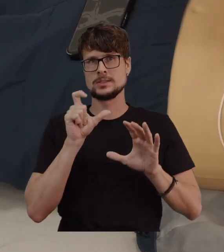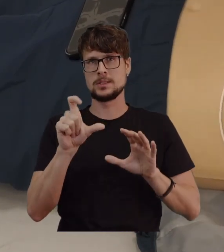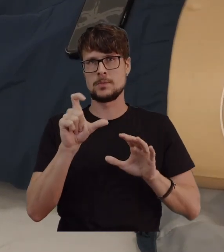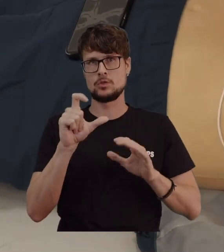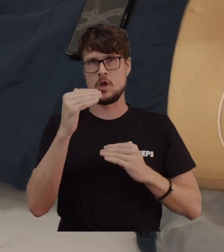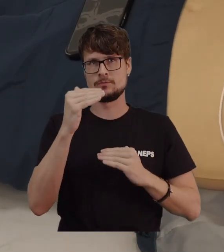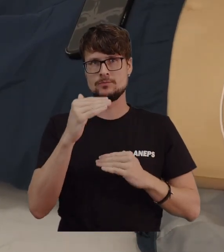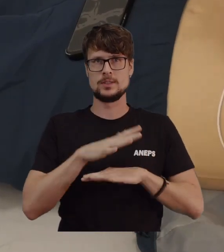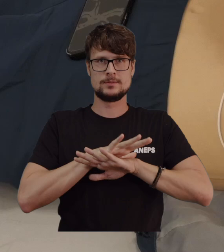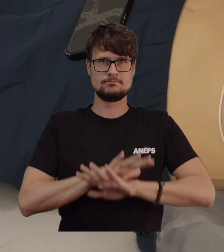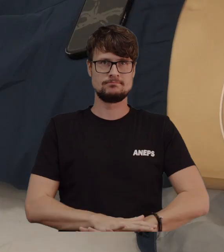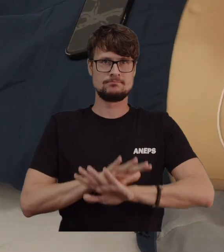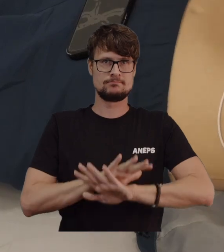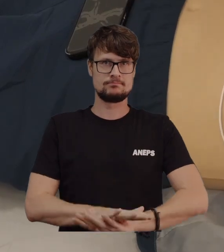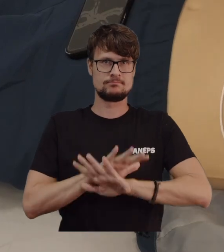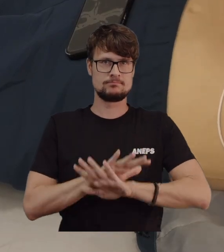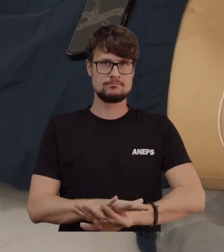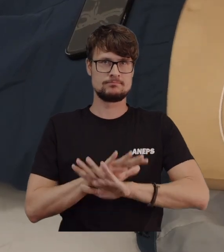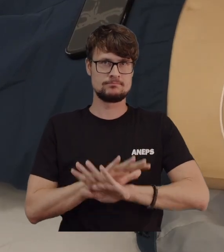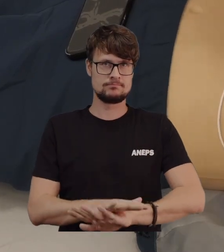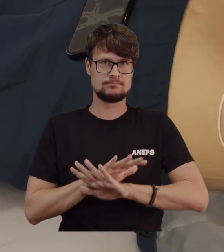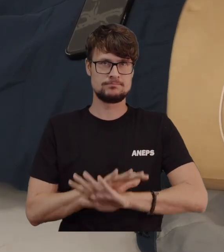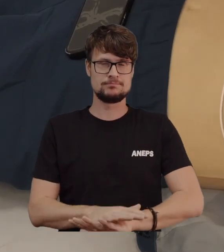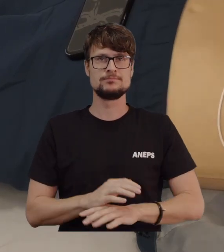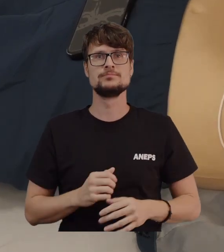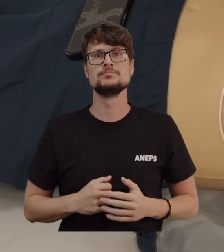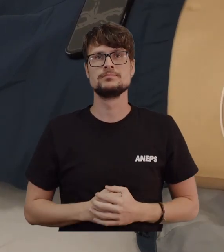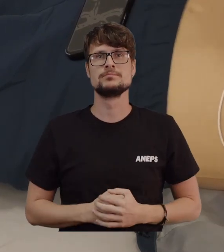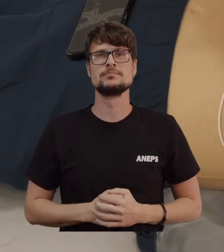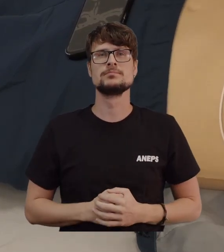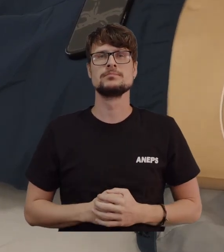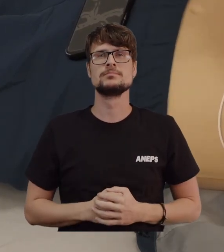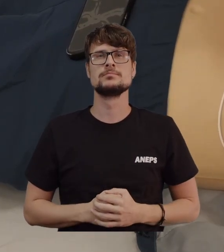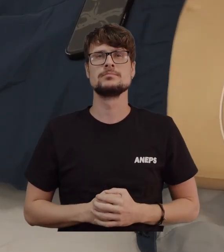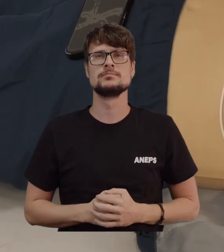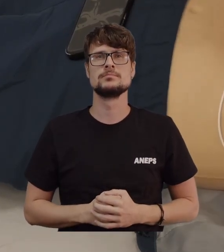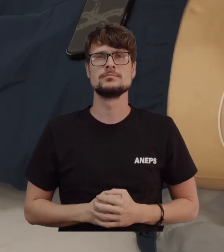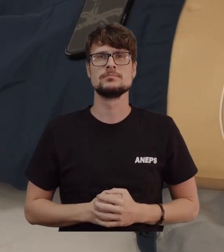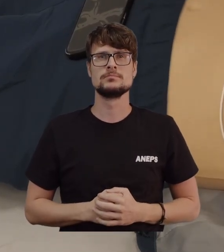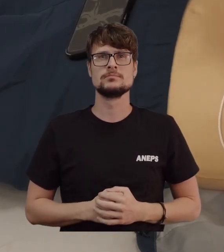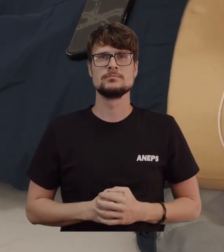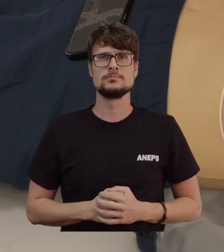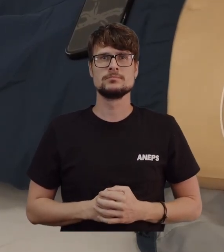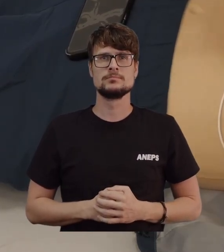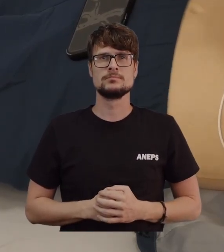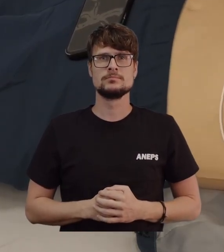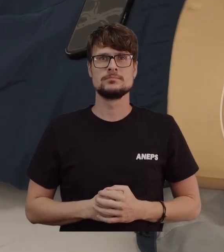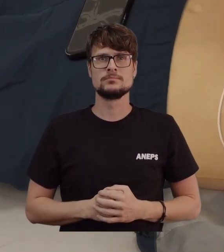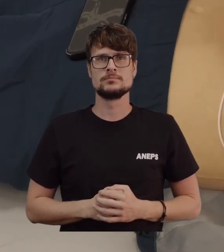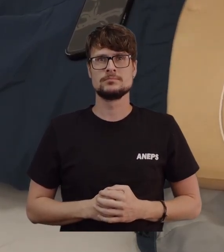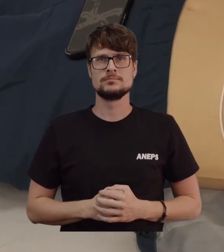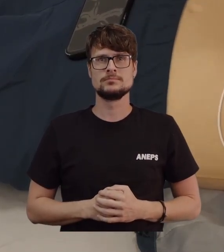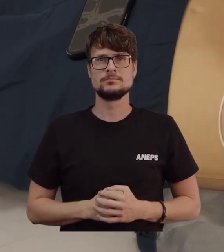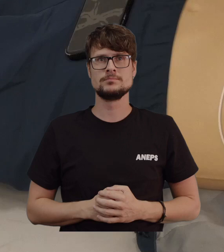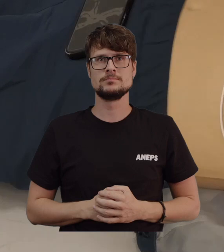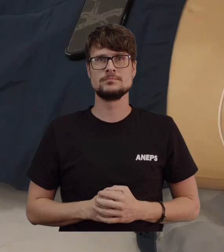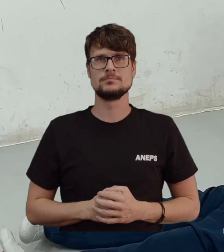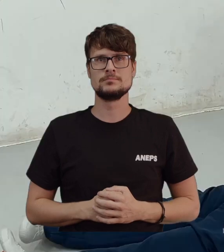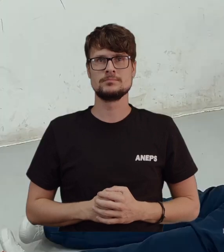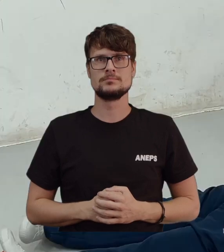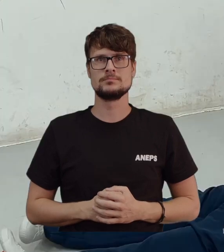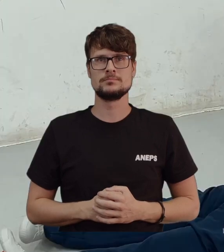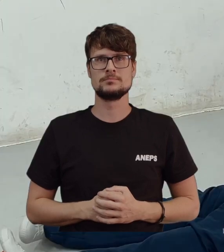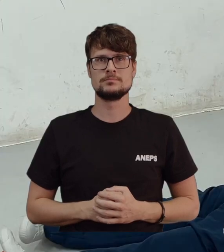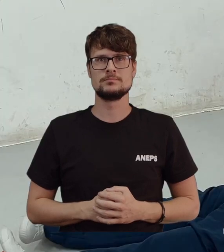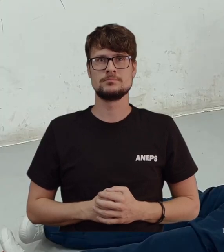riadime pokynmi a popri tom stláčame hrudník. Hrudník stláčame vystretými rukami, ktoré